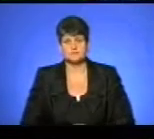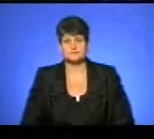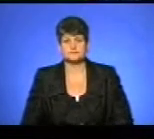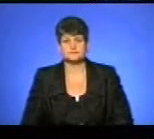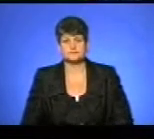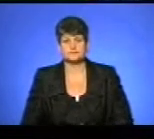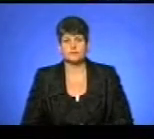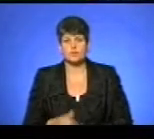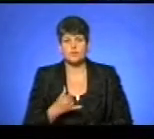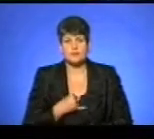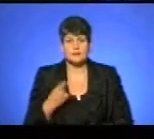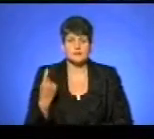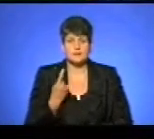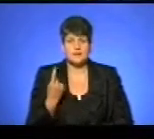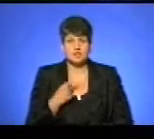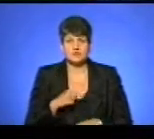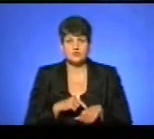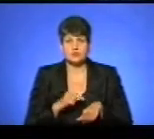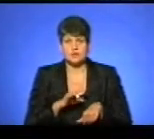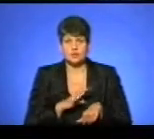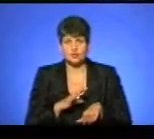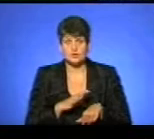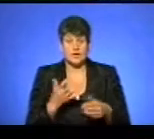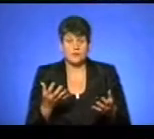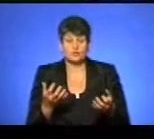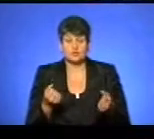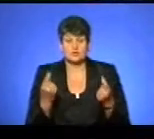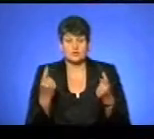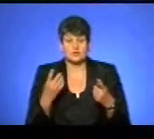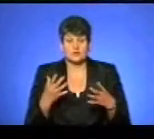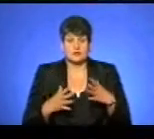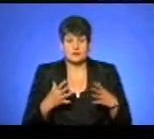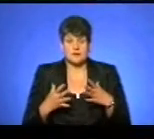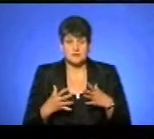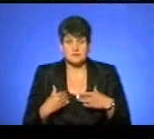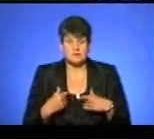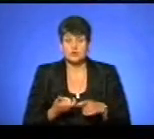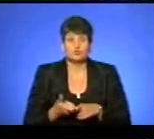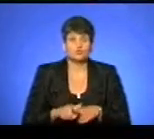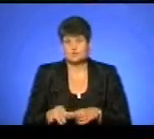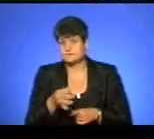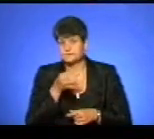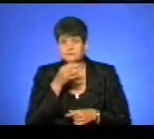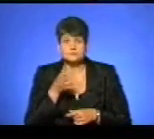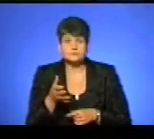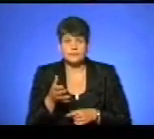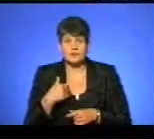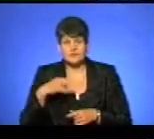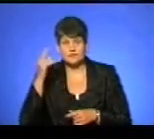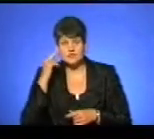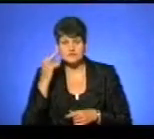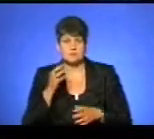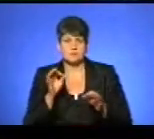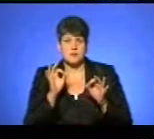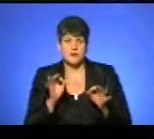У мене перше відчуття було це таке. Я отримав великий адреналін. Мені неймовірно сподобалося. Я навчився тримати